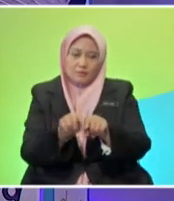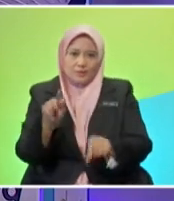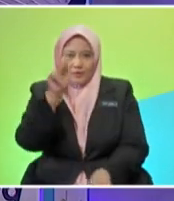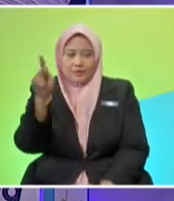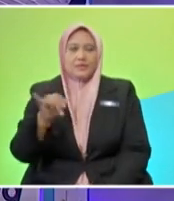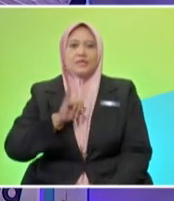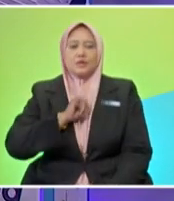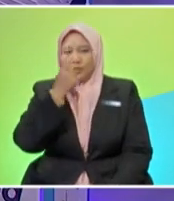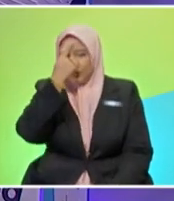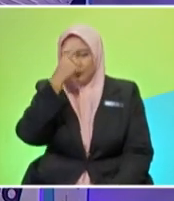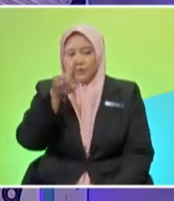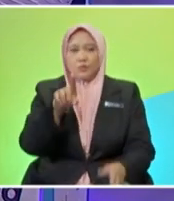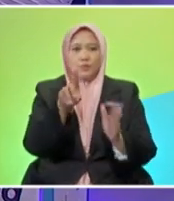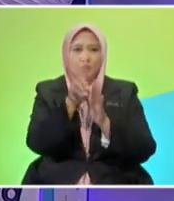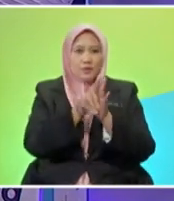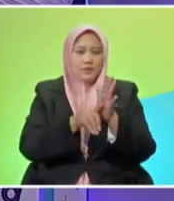dimakan?